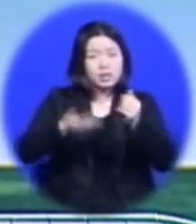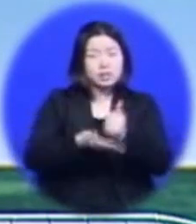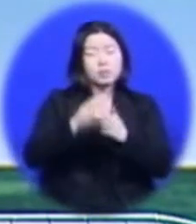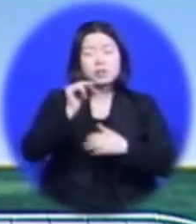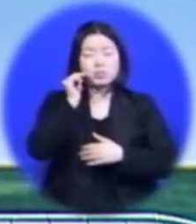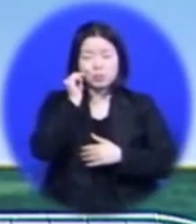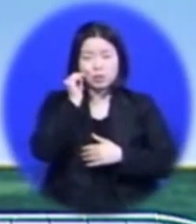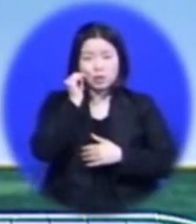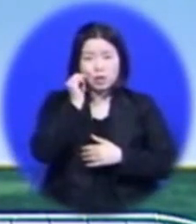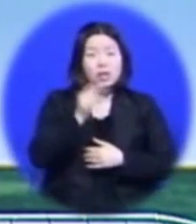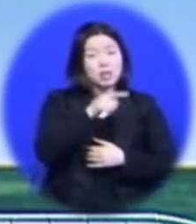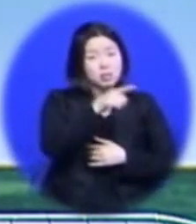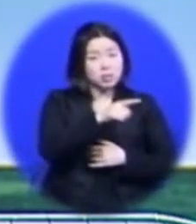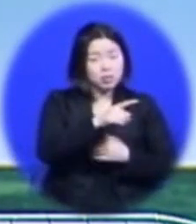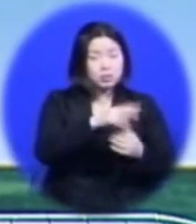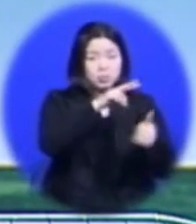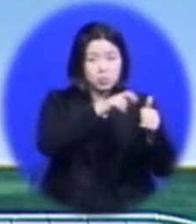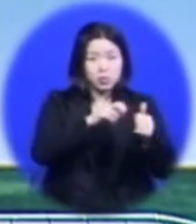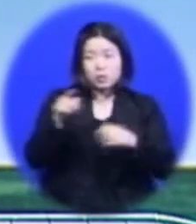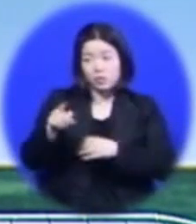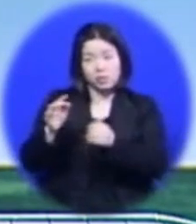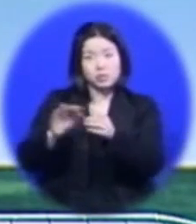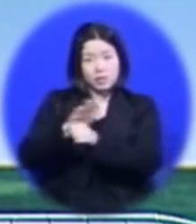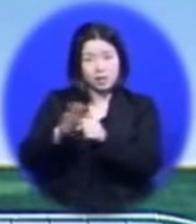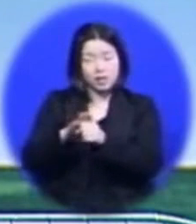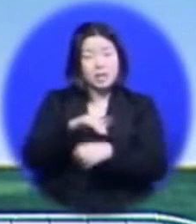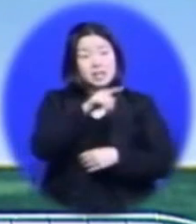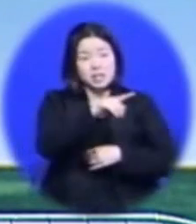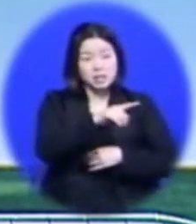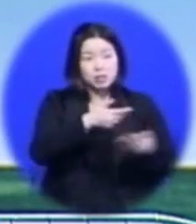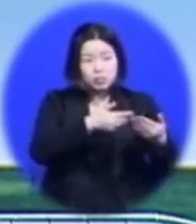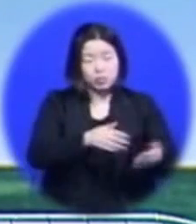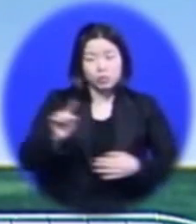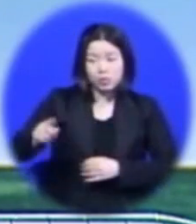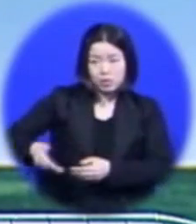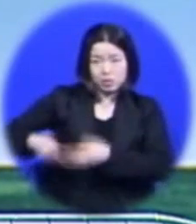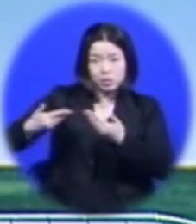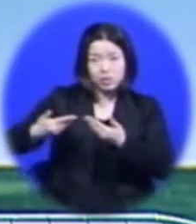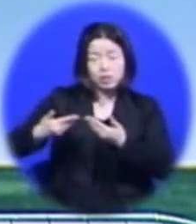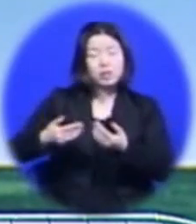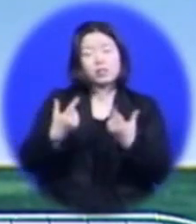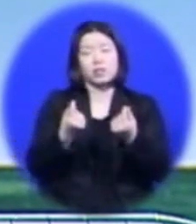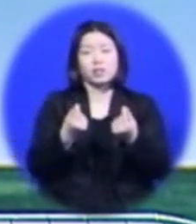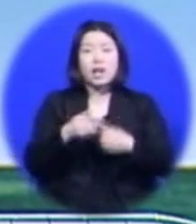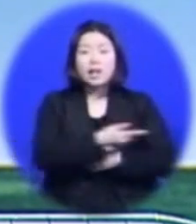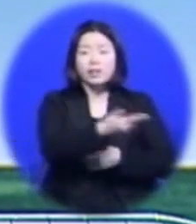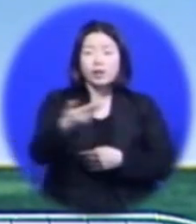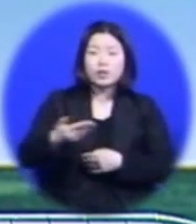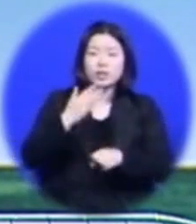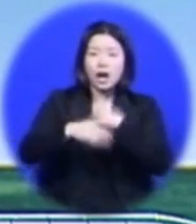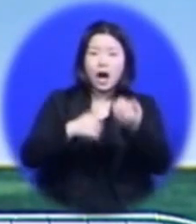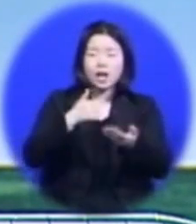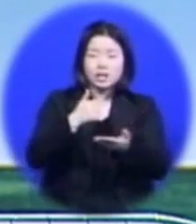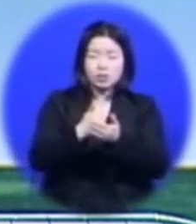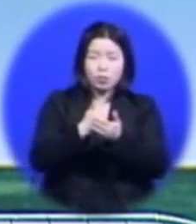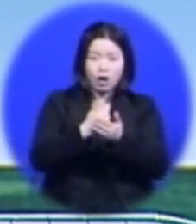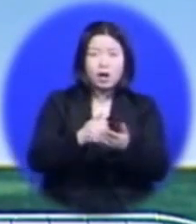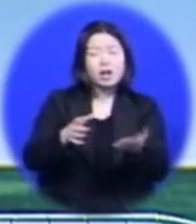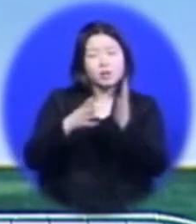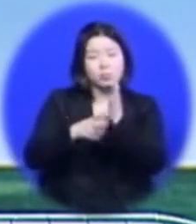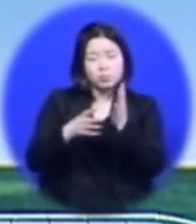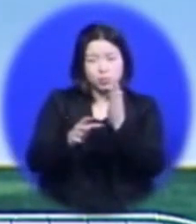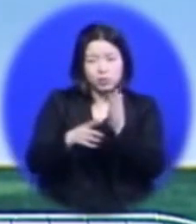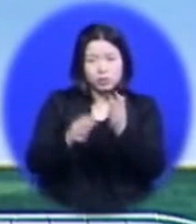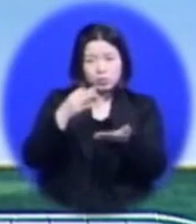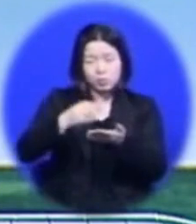이를 미워하고 저를 사랑하거나 혹 이를 중히 여기고 저를 경히 여길 것임이니라. 너희는 하나님과 재물을 겸하여